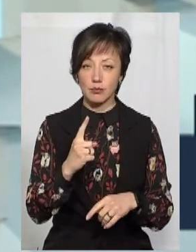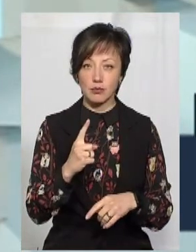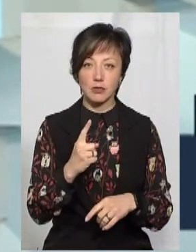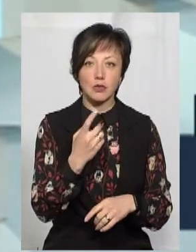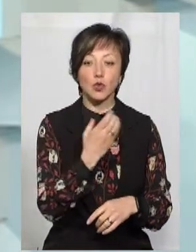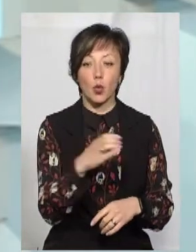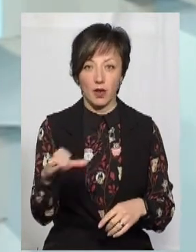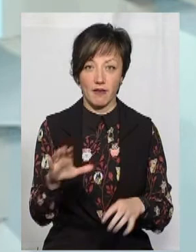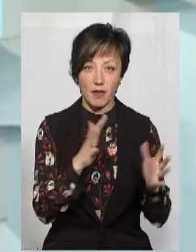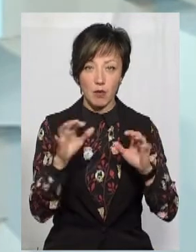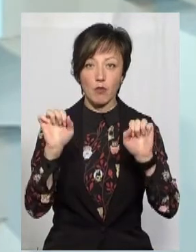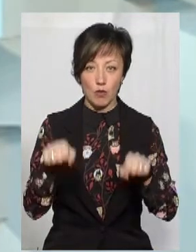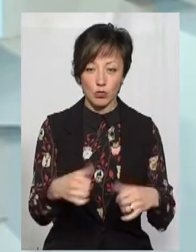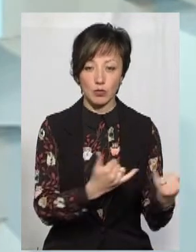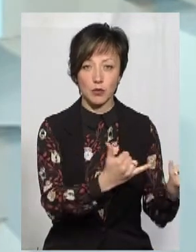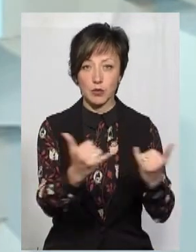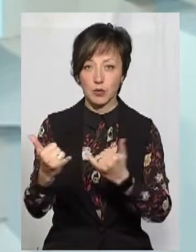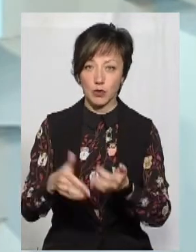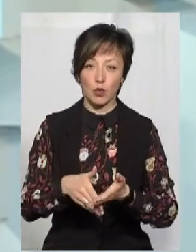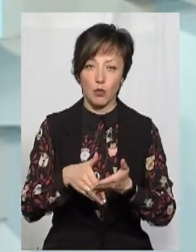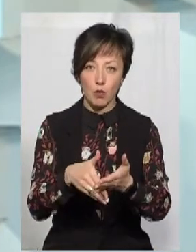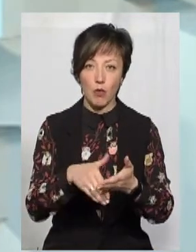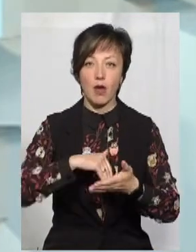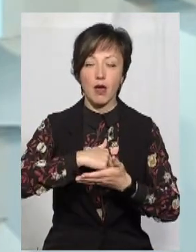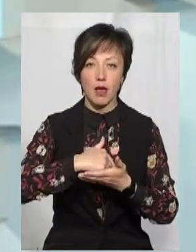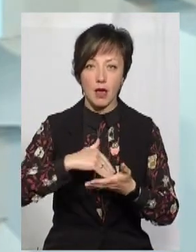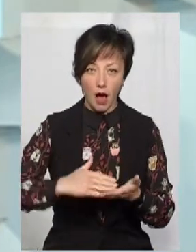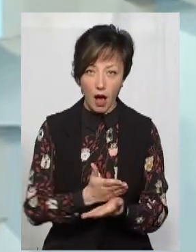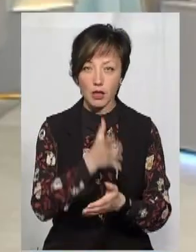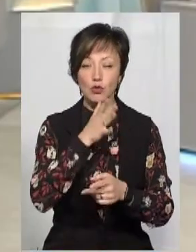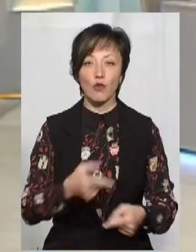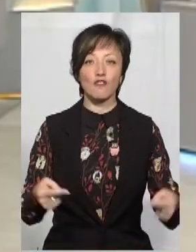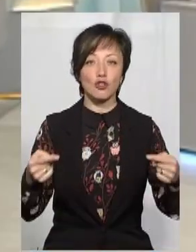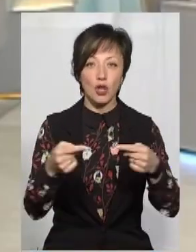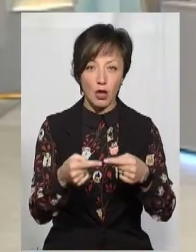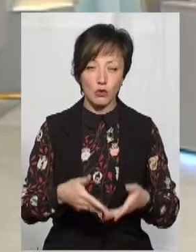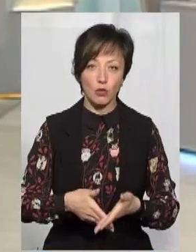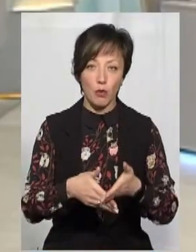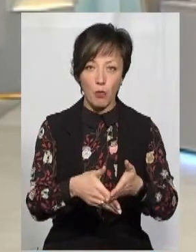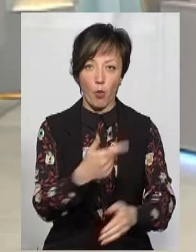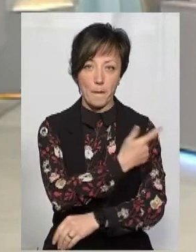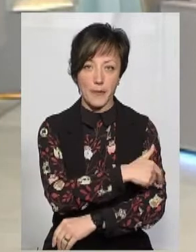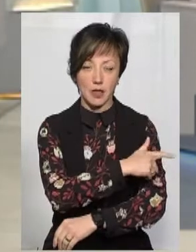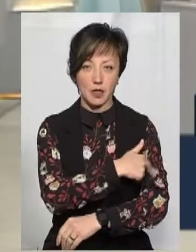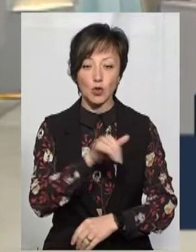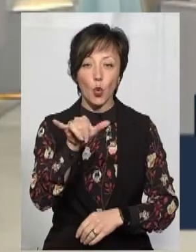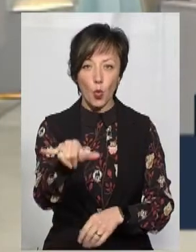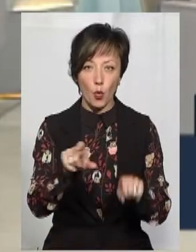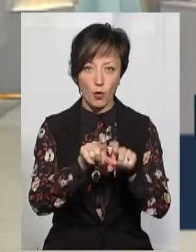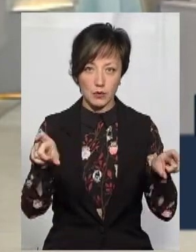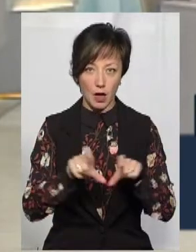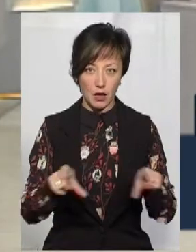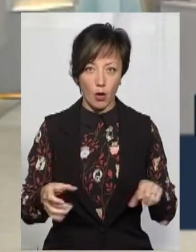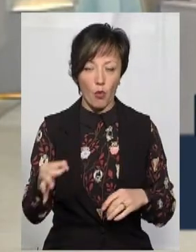сотні випадків, і осіб, які захворіють, вони зможуть отримати якісну, вчасну допомогу медичну безпосередньо в лікарнях